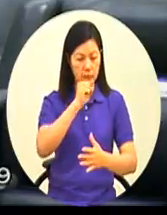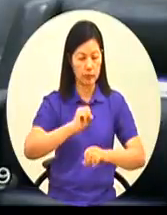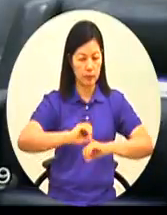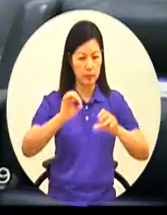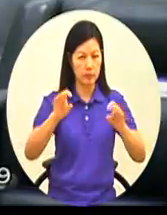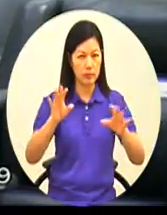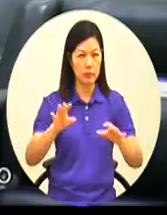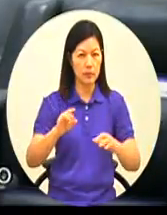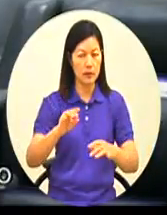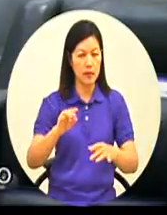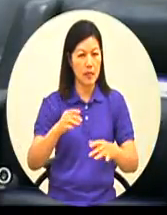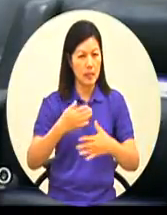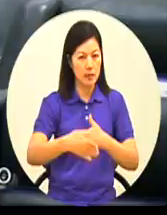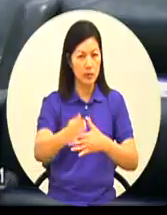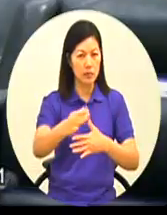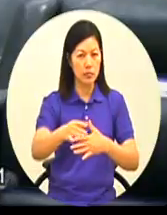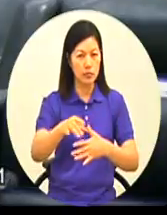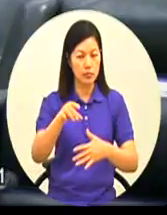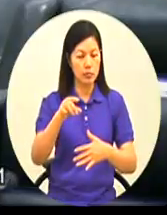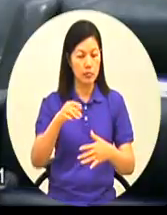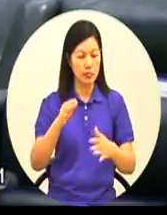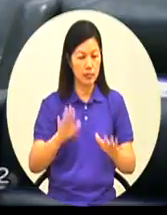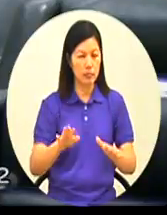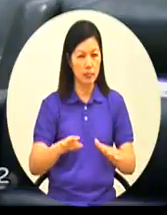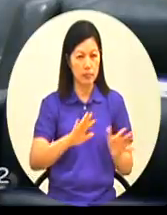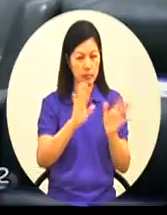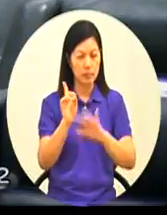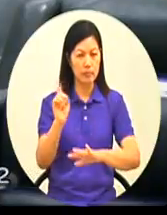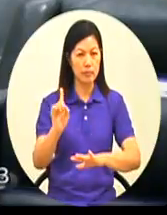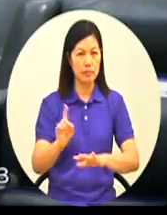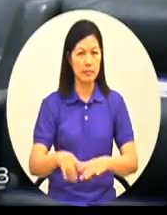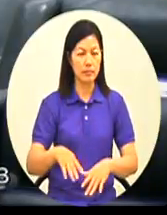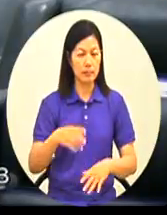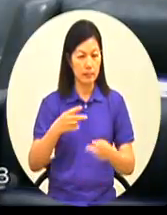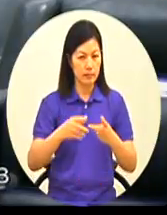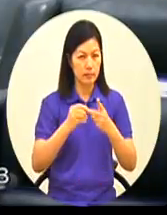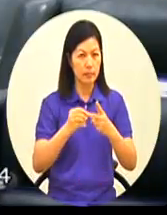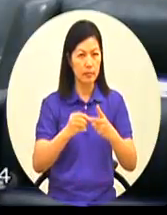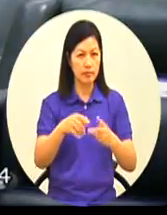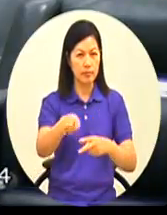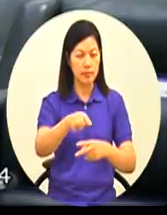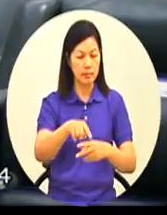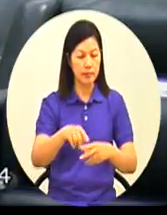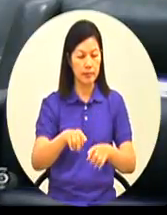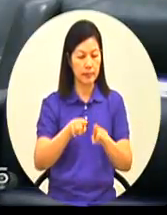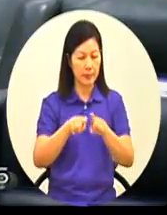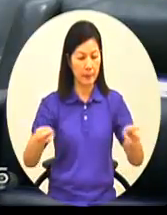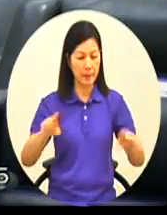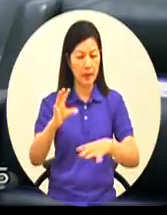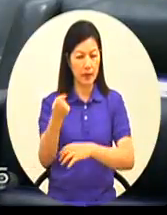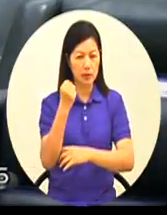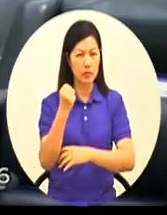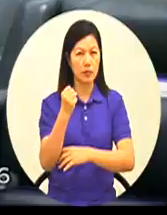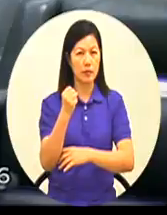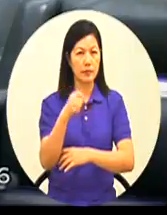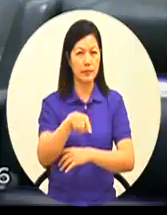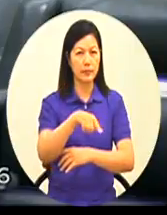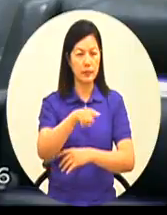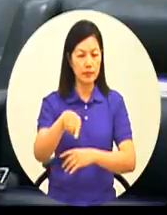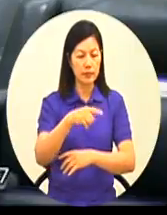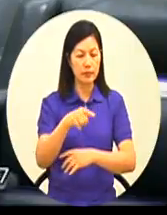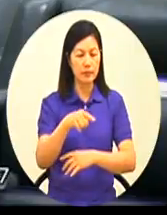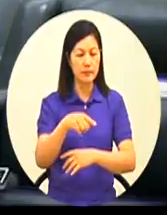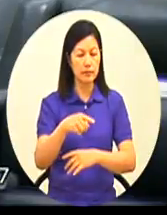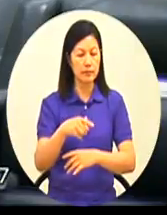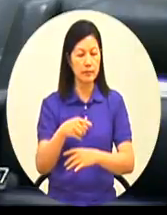是为何？那这是第一个问题。那第二个问题，其实陆陆续续这个婚姻平权的议题也已经获得许多社会